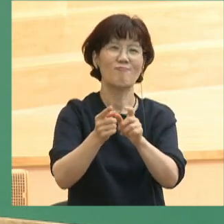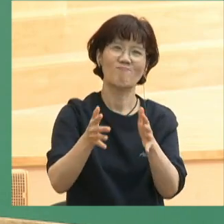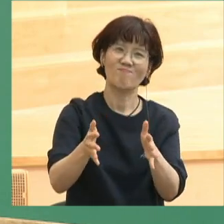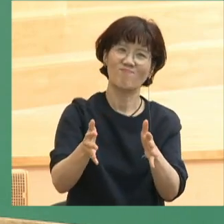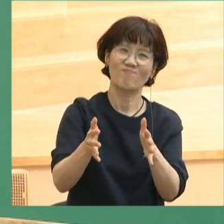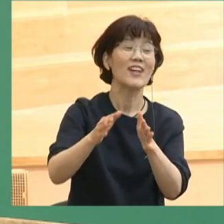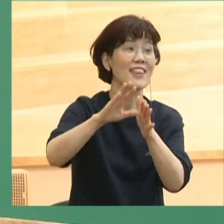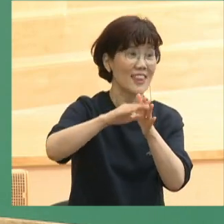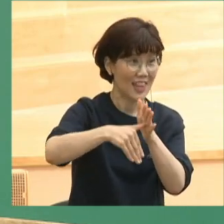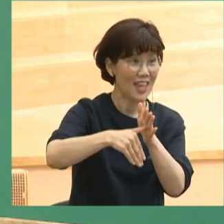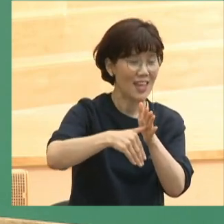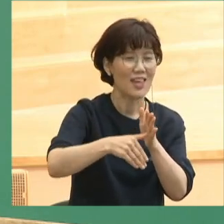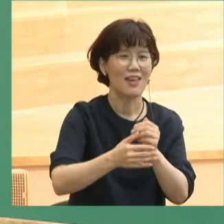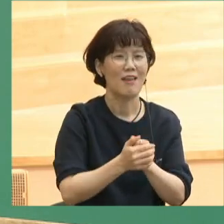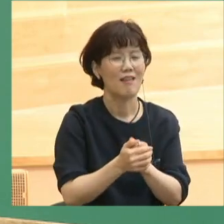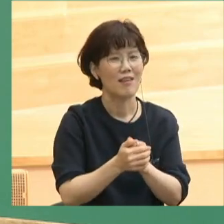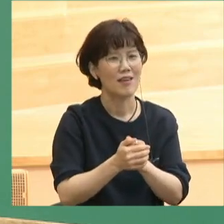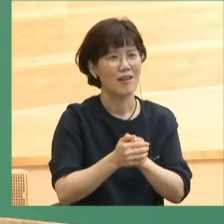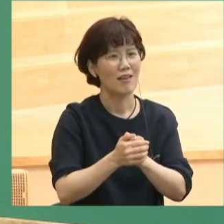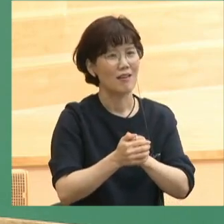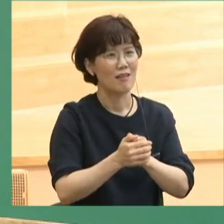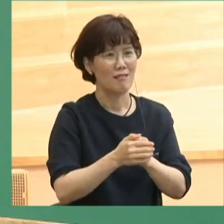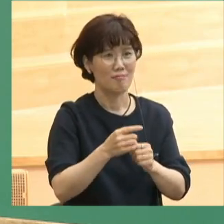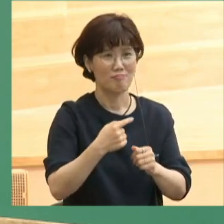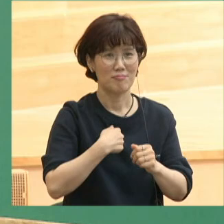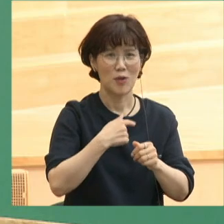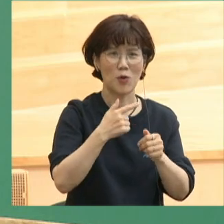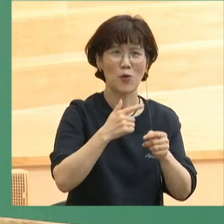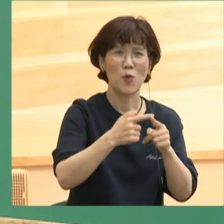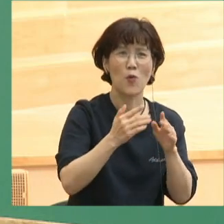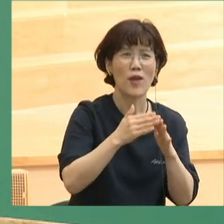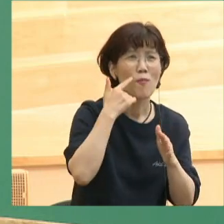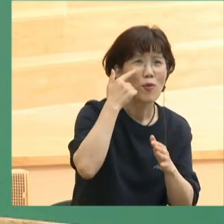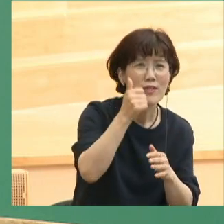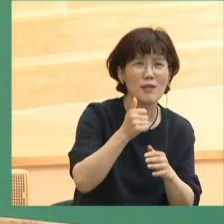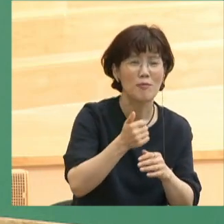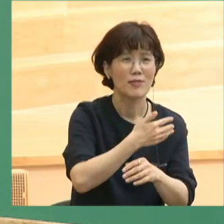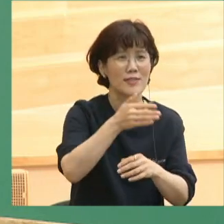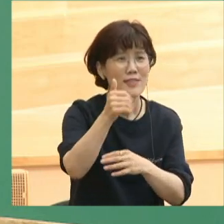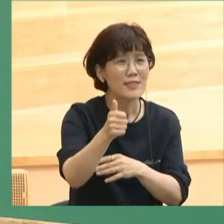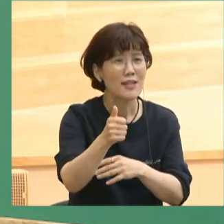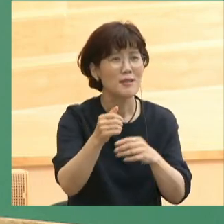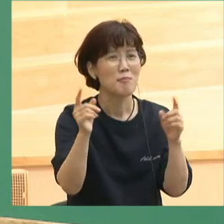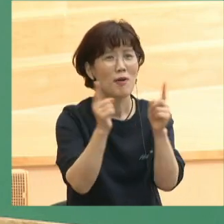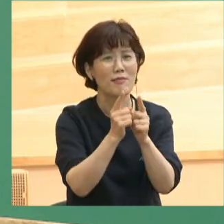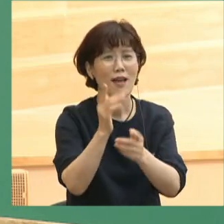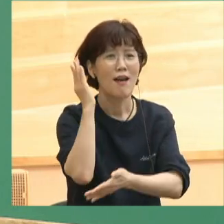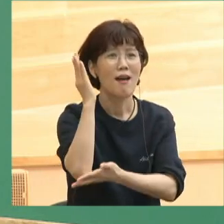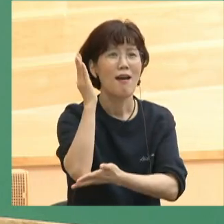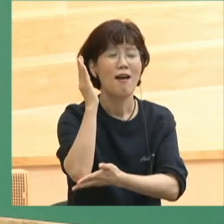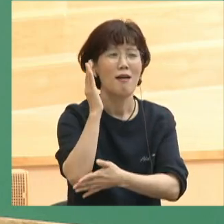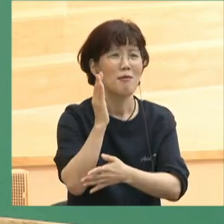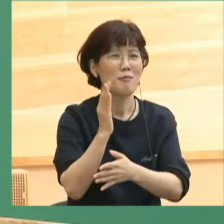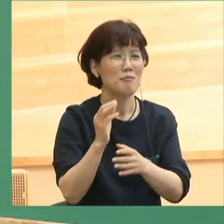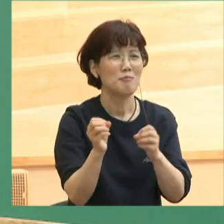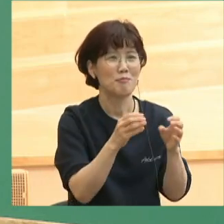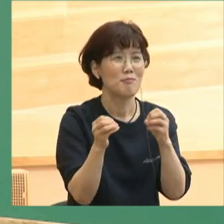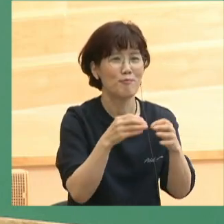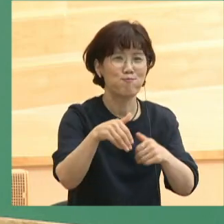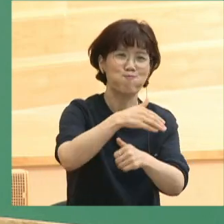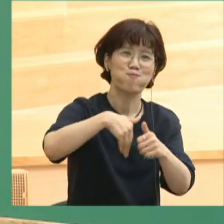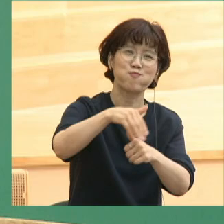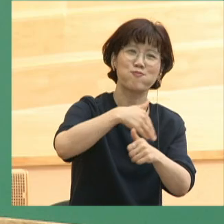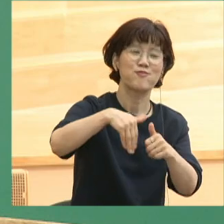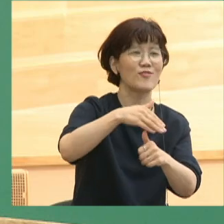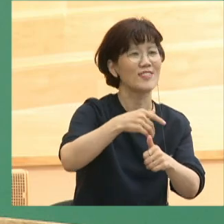하는데, 여러분 개교회 목사가 시장을 만나서 뭘 할 일이 뭐 있겠습니까? 그냥 코로나 걱정하고 뭐 그렇게 하죠. 그래서 조금 어색한 분위기를